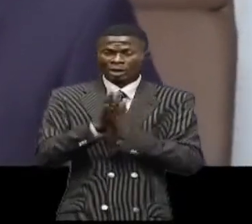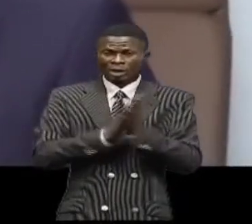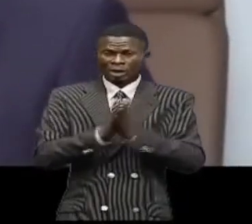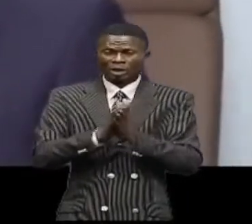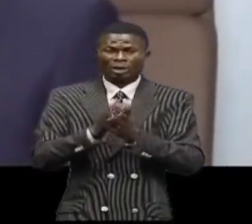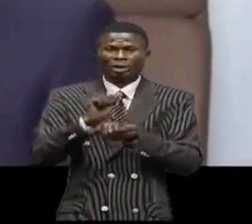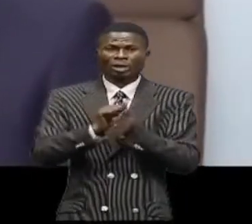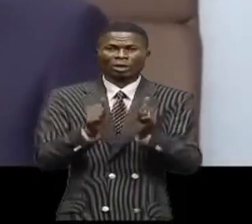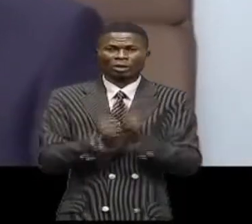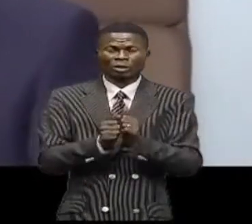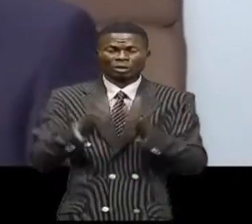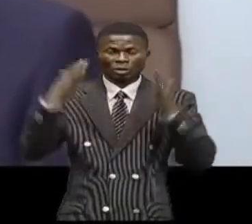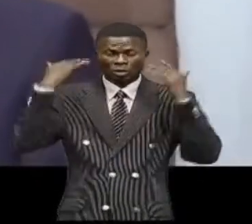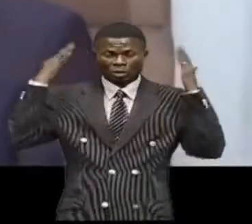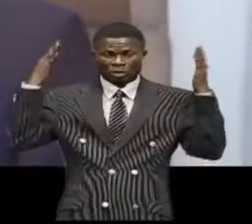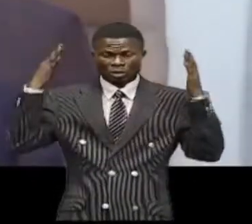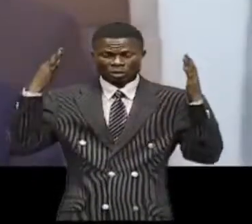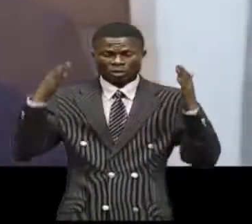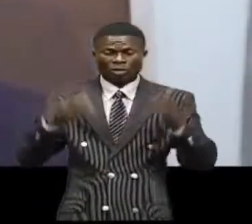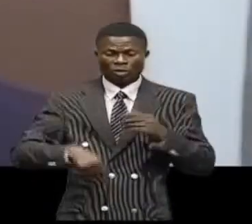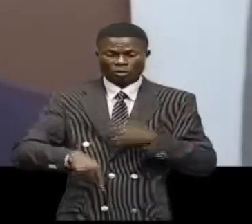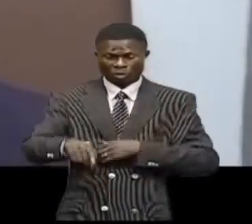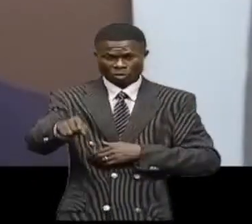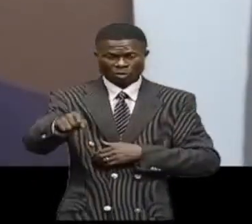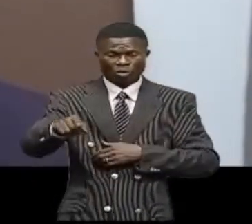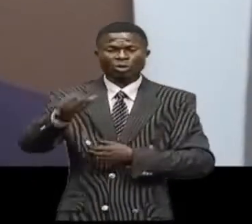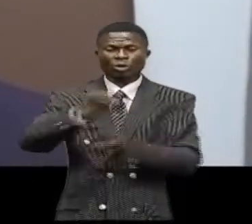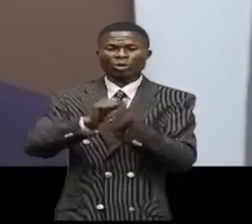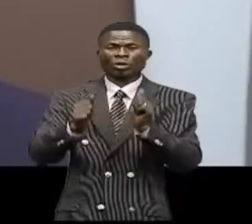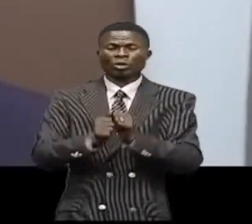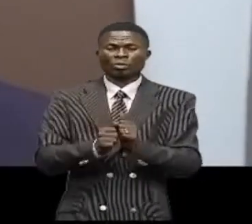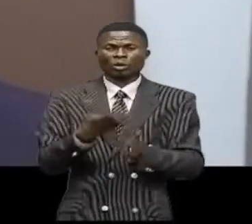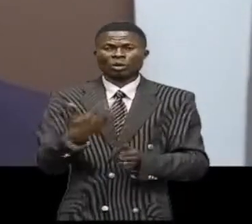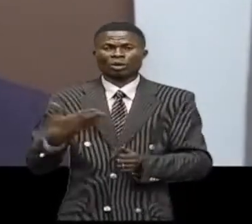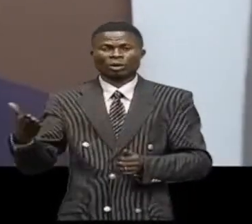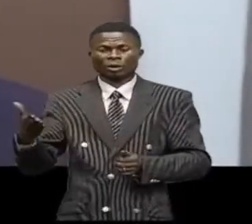par les spéculations créées ces derniers jours autour du prix